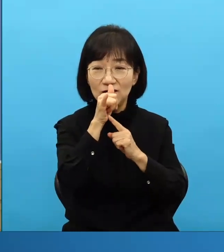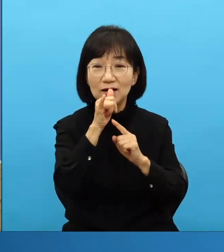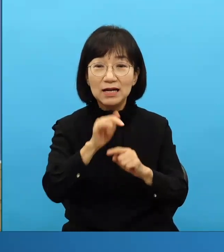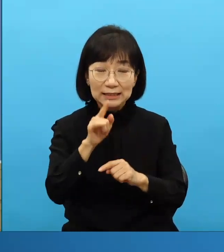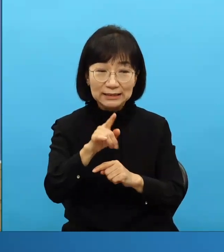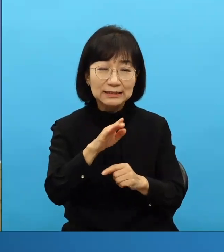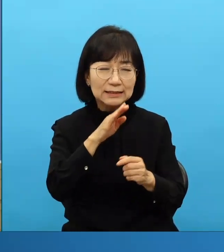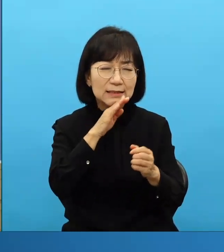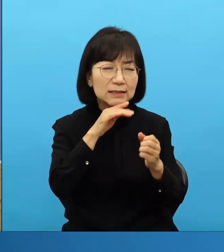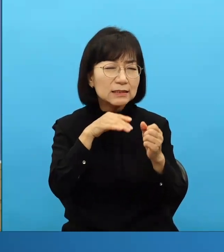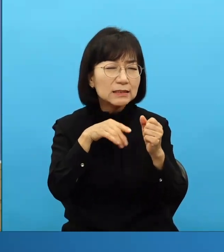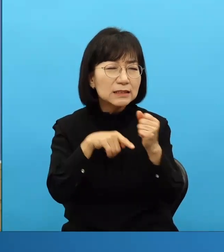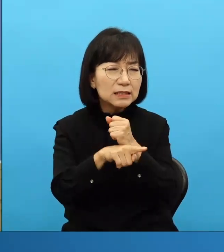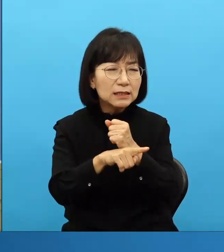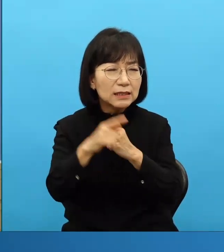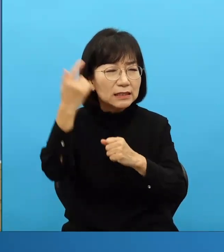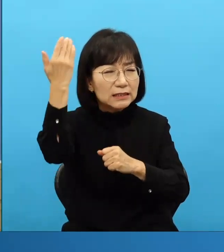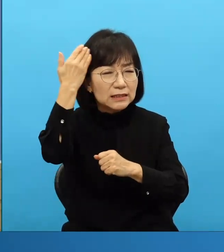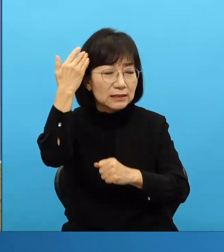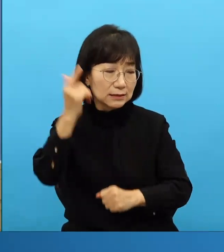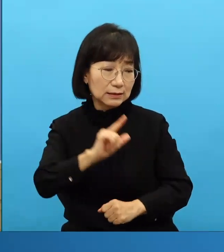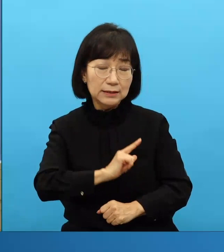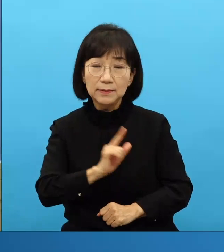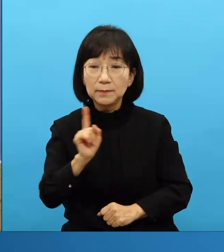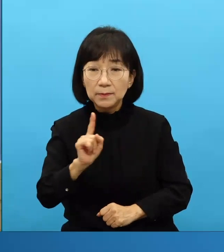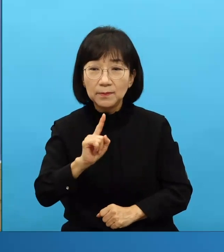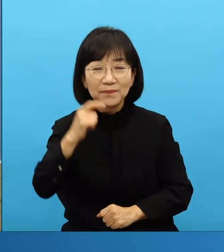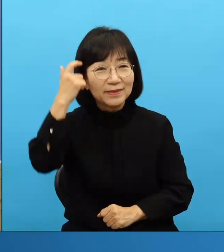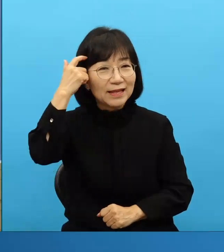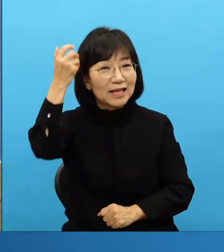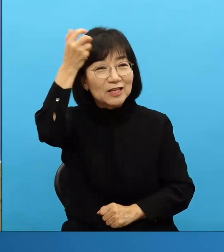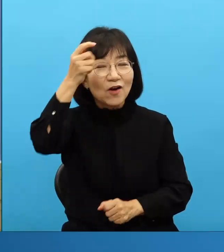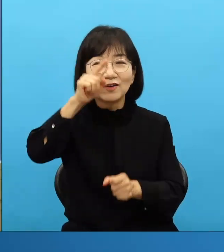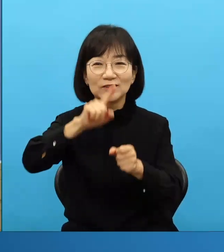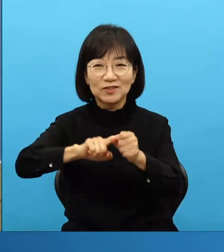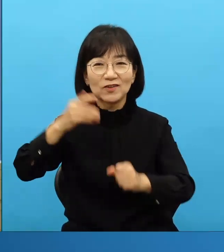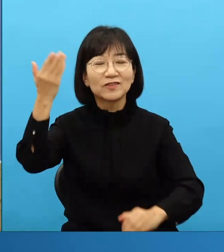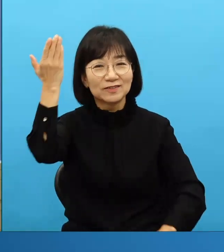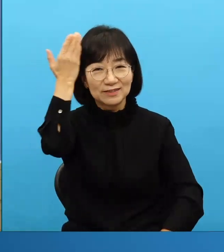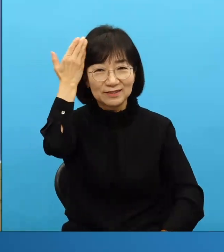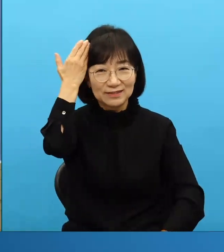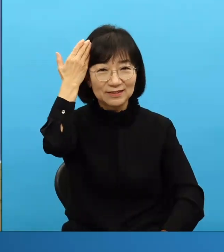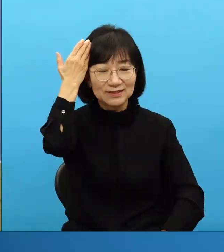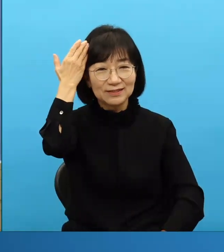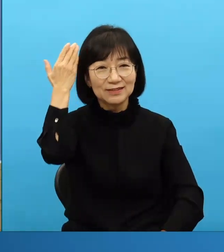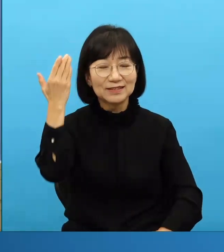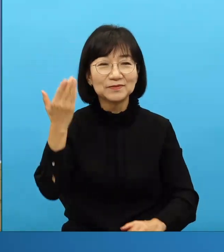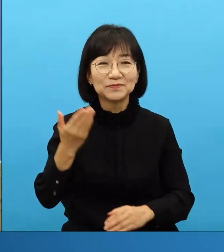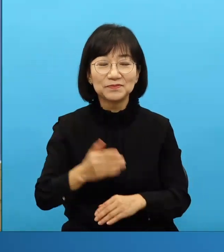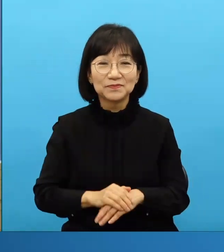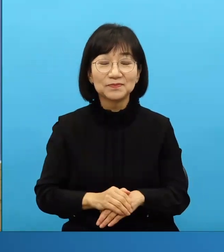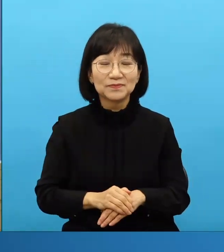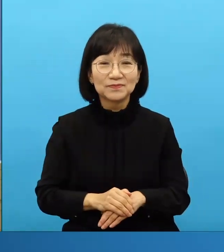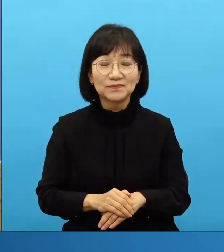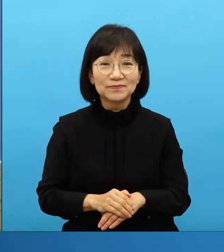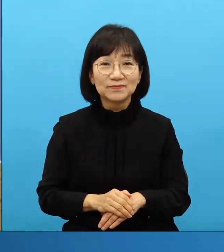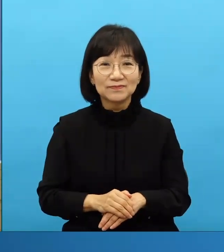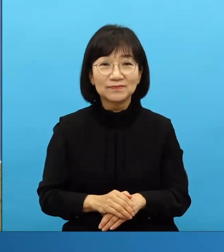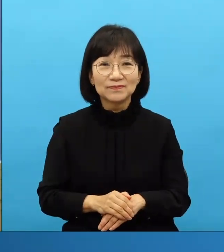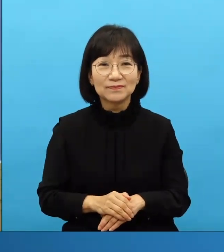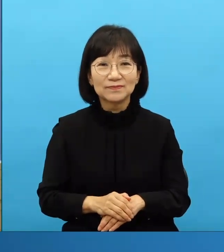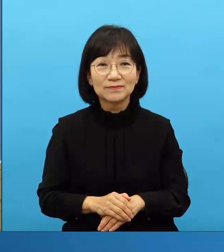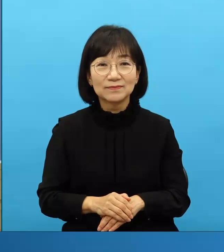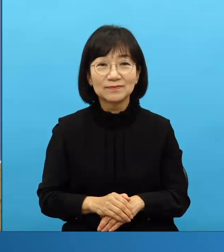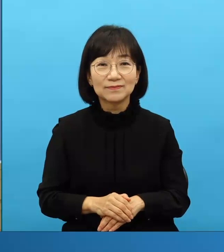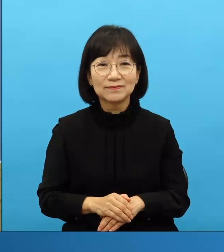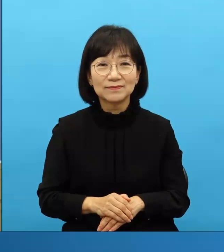우리는 영적 지식이라 그럽니다. That knowledge is the spiritual knowledge that we 자, 그런데 speak 이것을 about. 캄캄하게 모르고 있는 것을